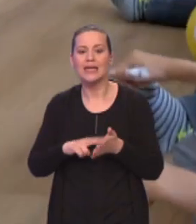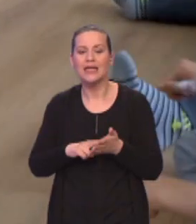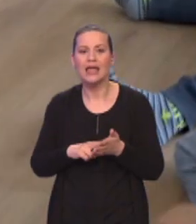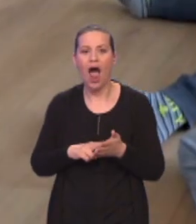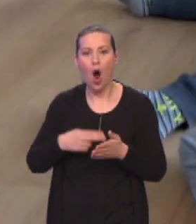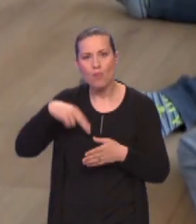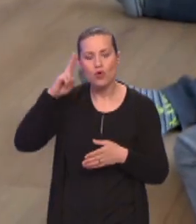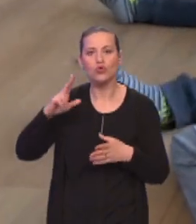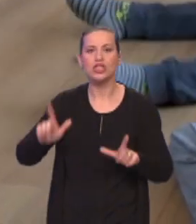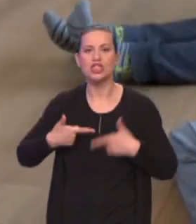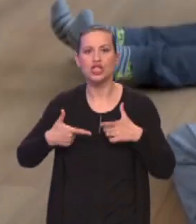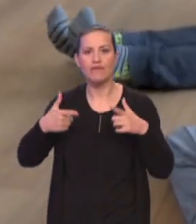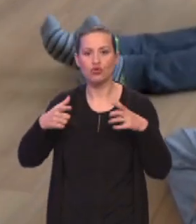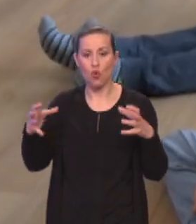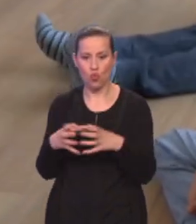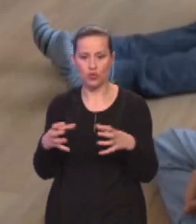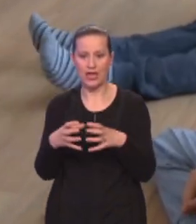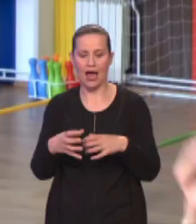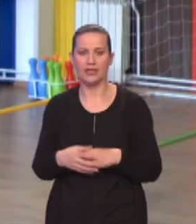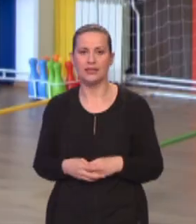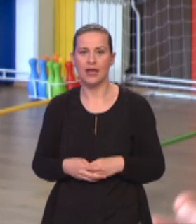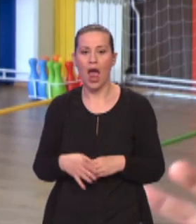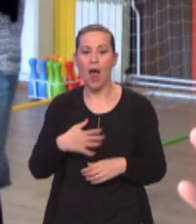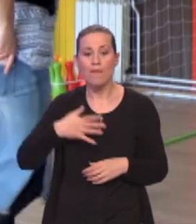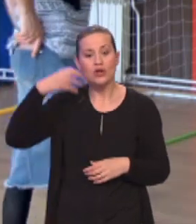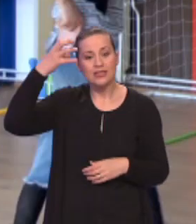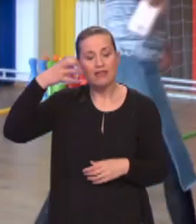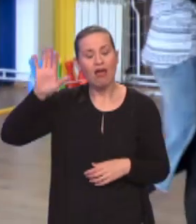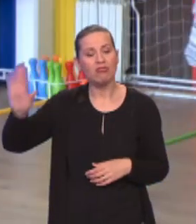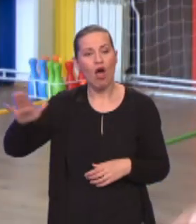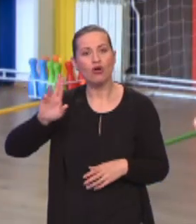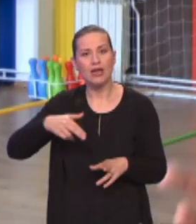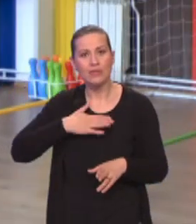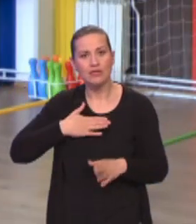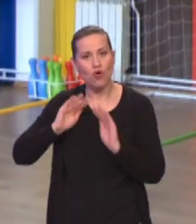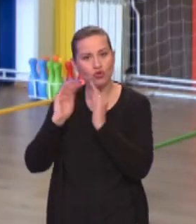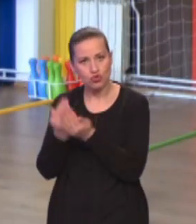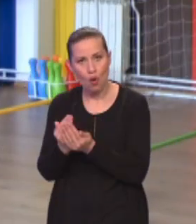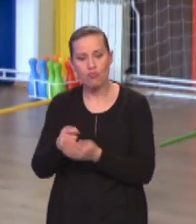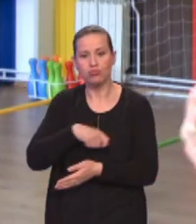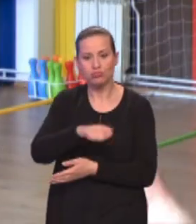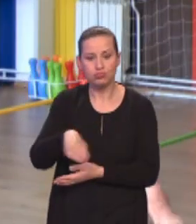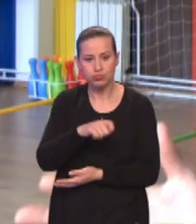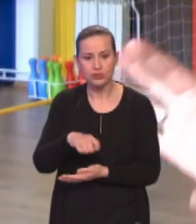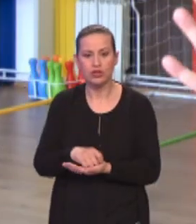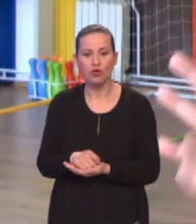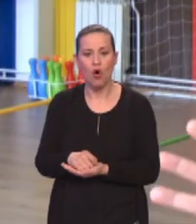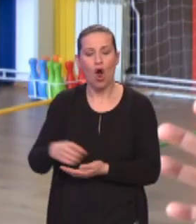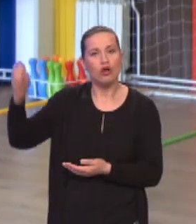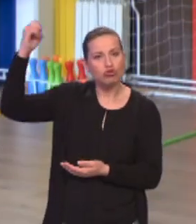dana život u zajednici. Moj san je da oni imaju svoju sobu, kuhinju i